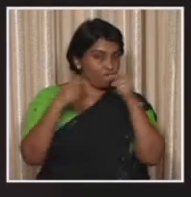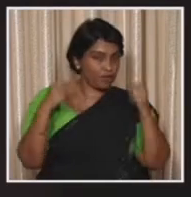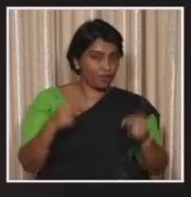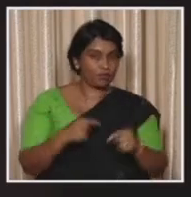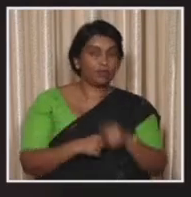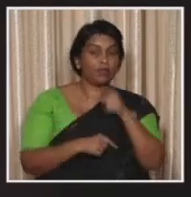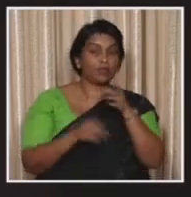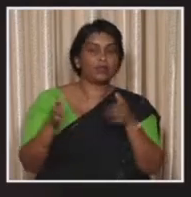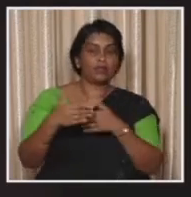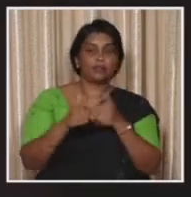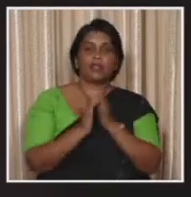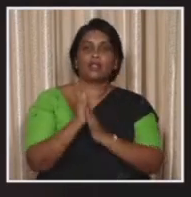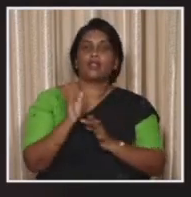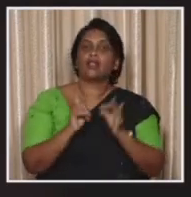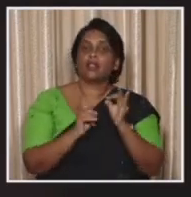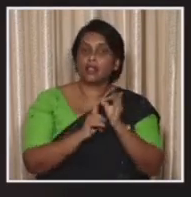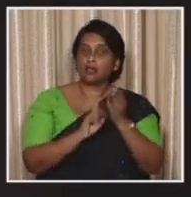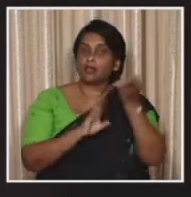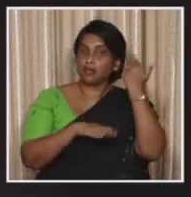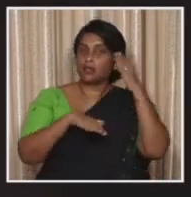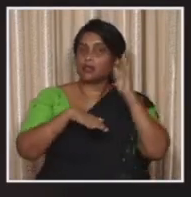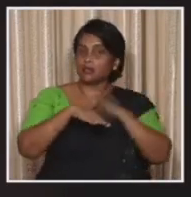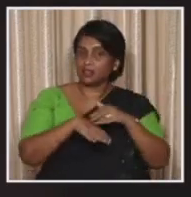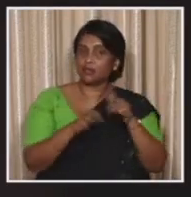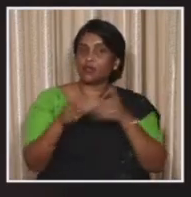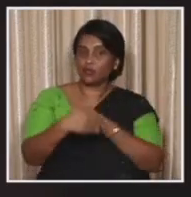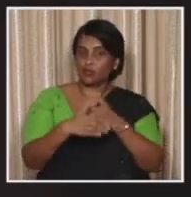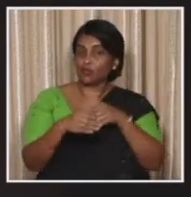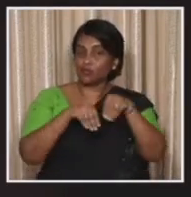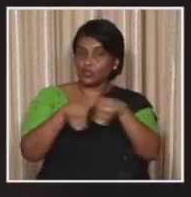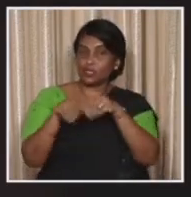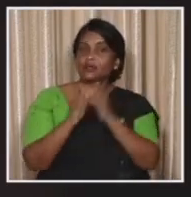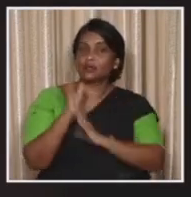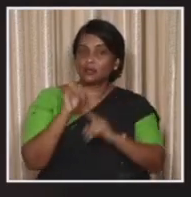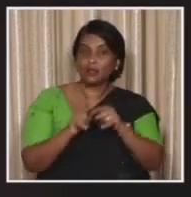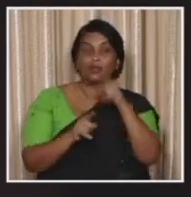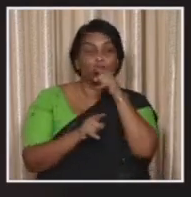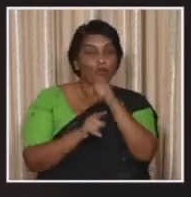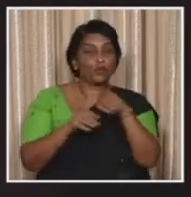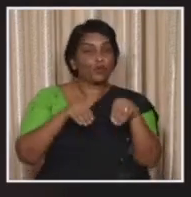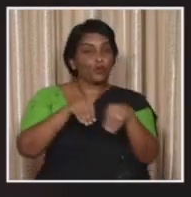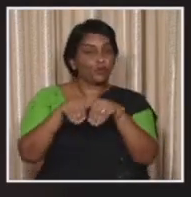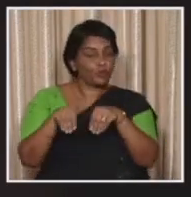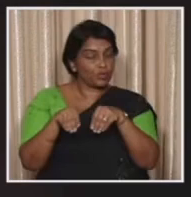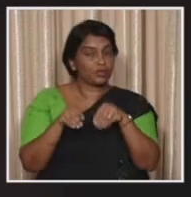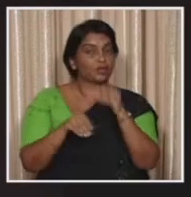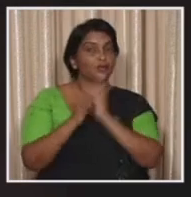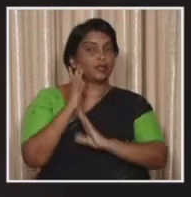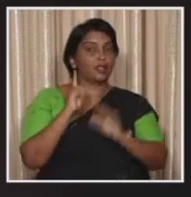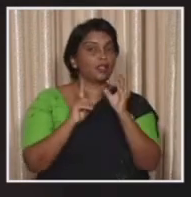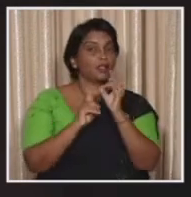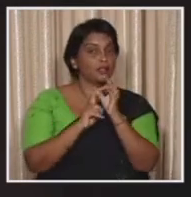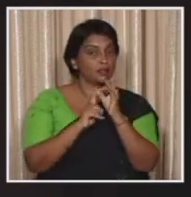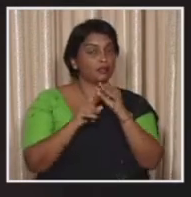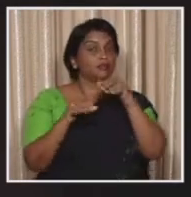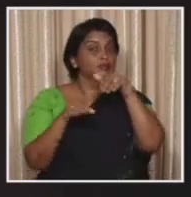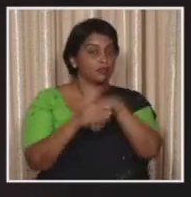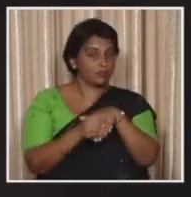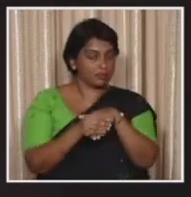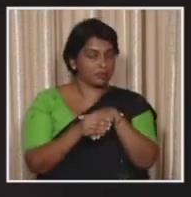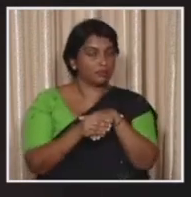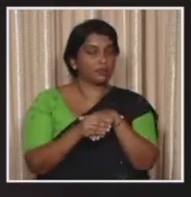ඔබතුමා කැබිනට් අමාත්‍යවරයෙක් විදිහට හිටියා කුෂිකර්ම අමාත්‍යංශේ ඔබතුමා කුෂිකර්ම අමාත්‍යවරයා විදිහට